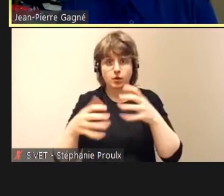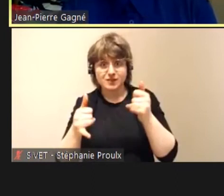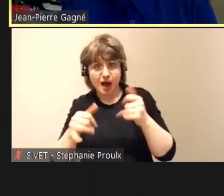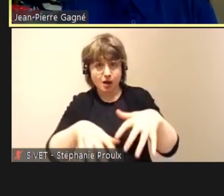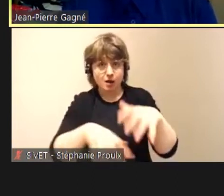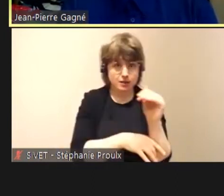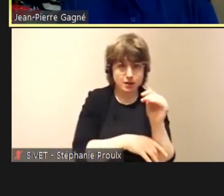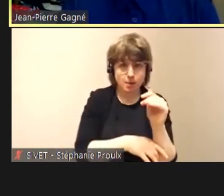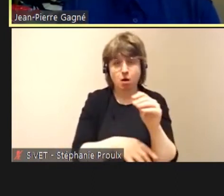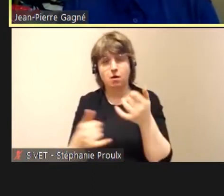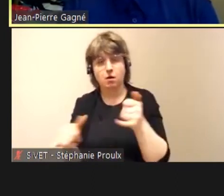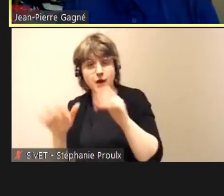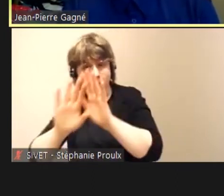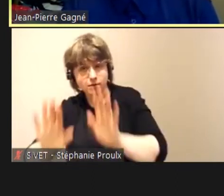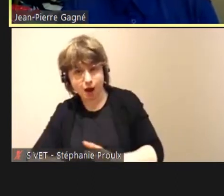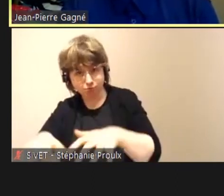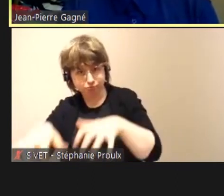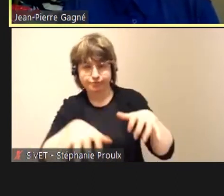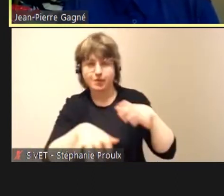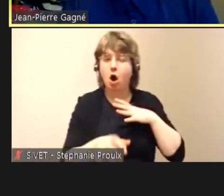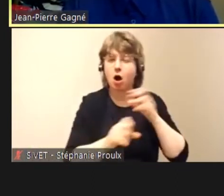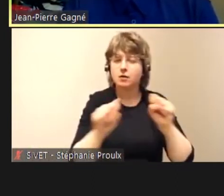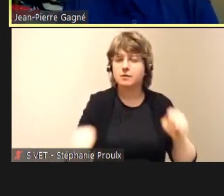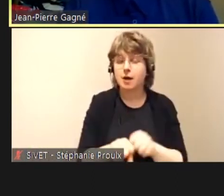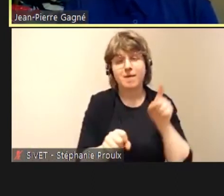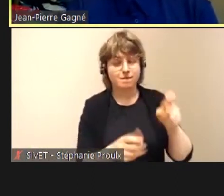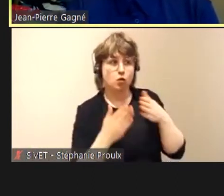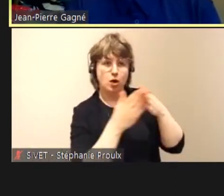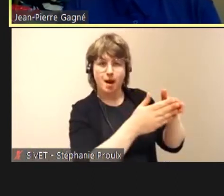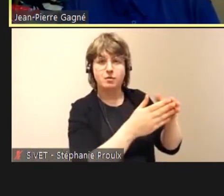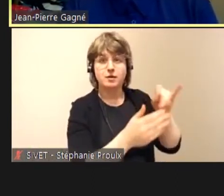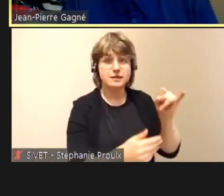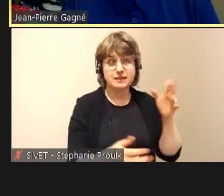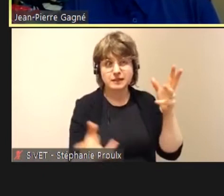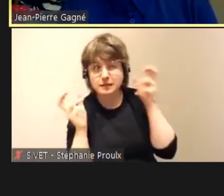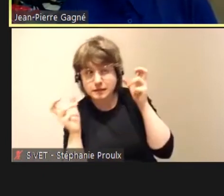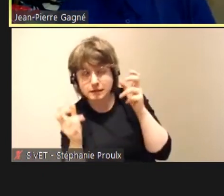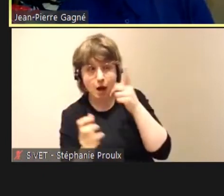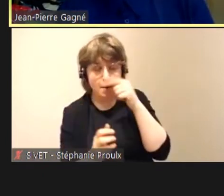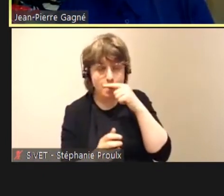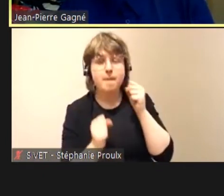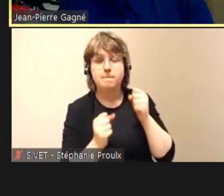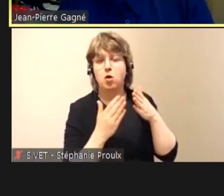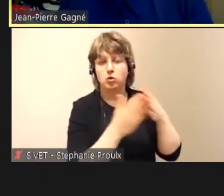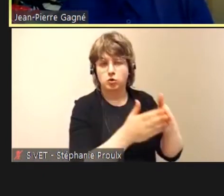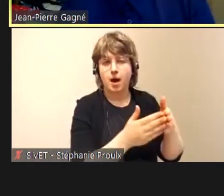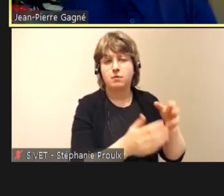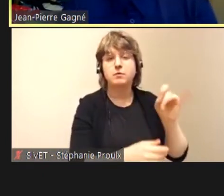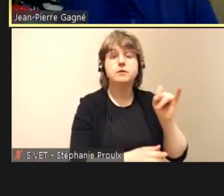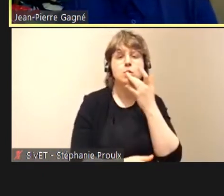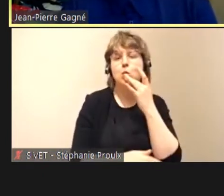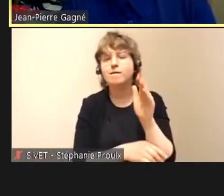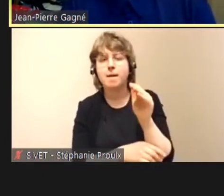sont équipées de ces systèmes-là. Il s'agit de les demander si on a de la difficulté à entendre et qu'on va assister au cinéma ou au